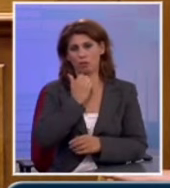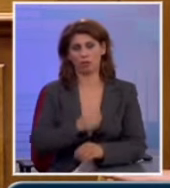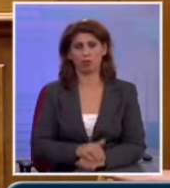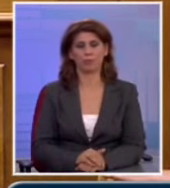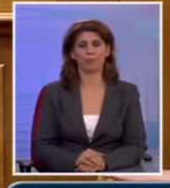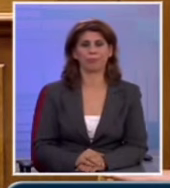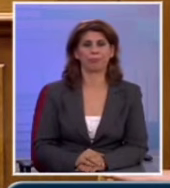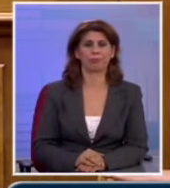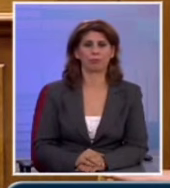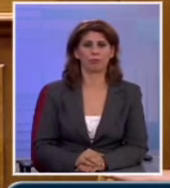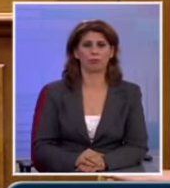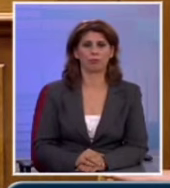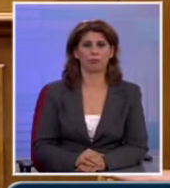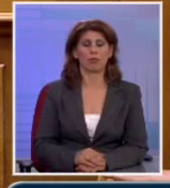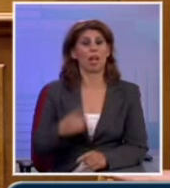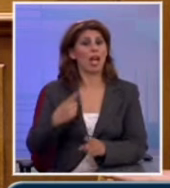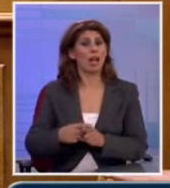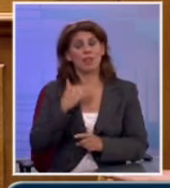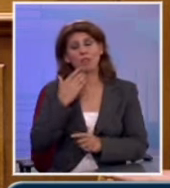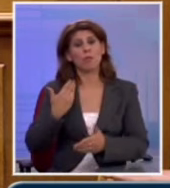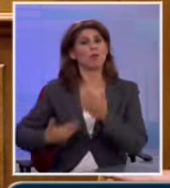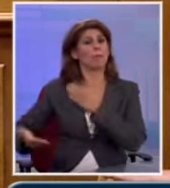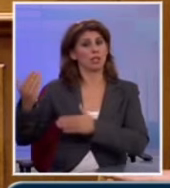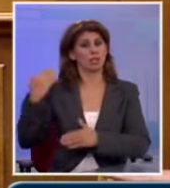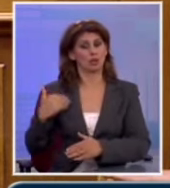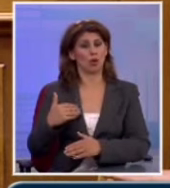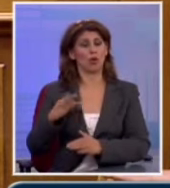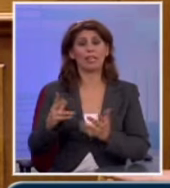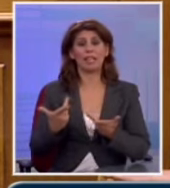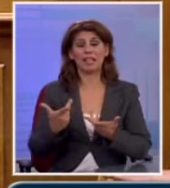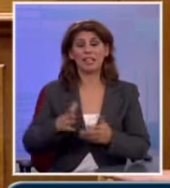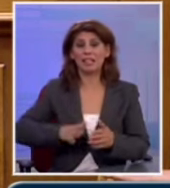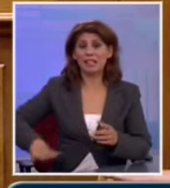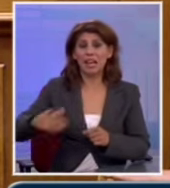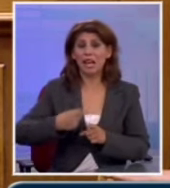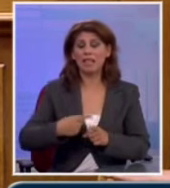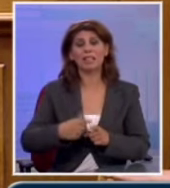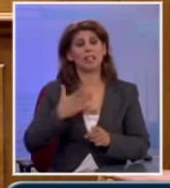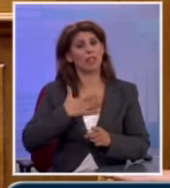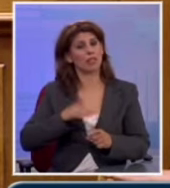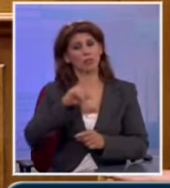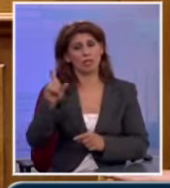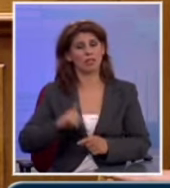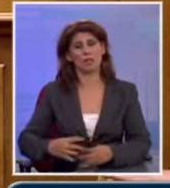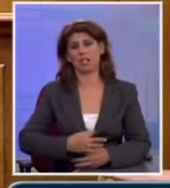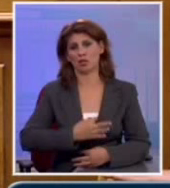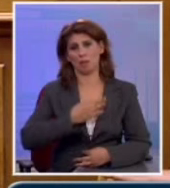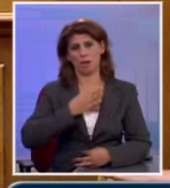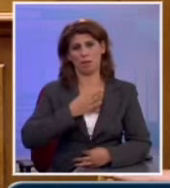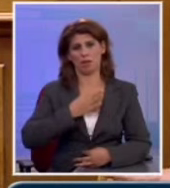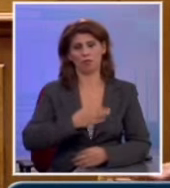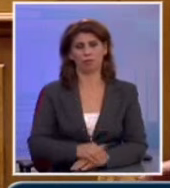Η Ελλάδα δεν μπορεί να γυρίσει πίσω. Γιατί ο λαός της θέλει να ζήσει με αξιοπρέπεια.